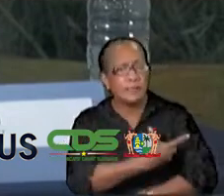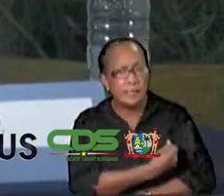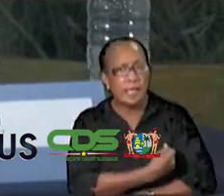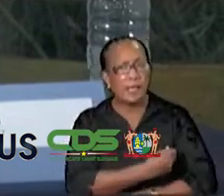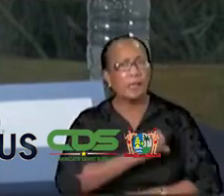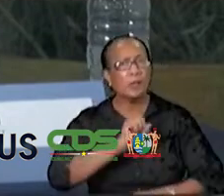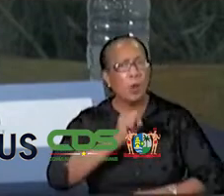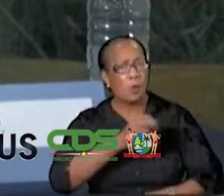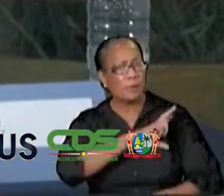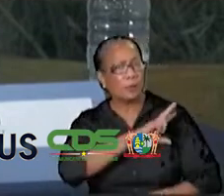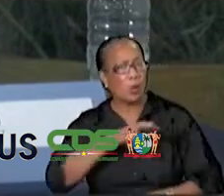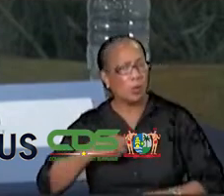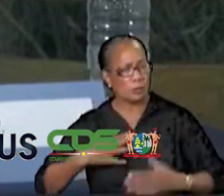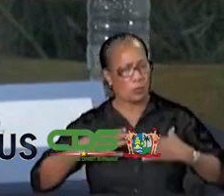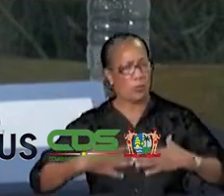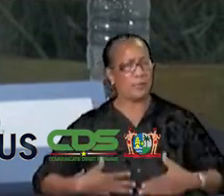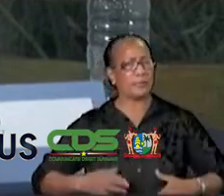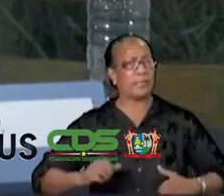onze weerstand te winnen.